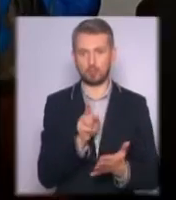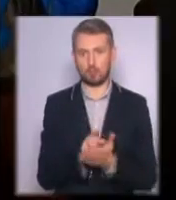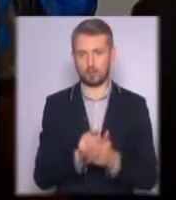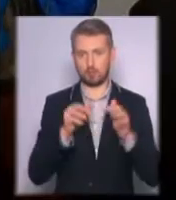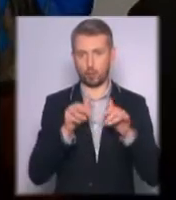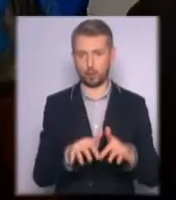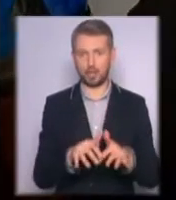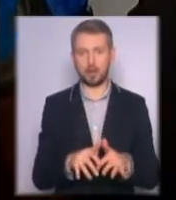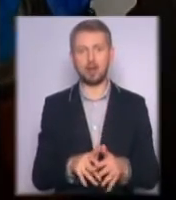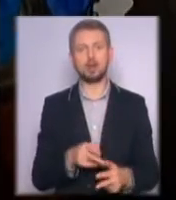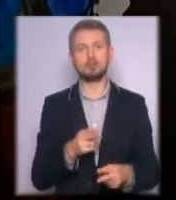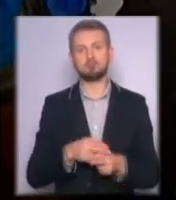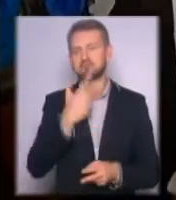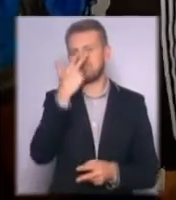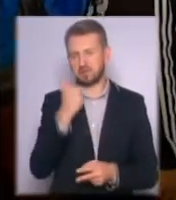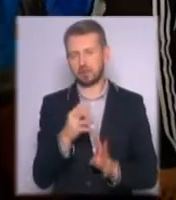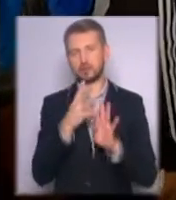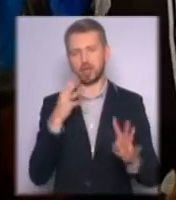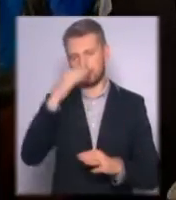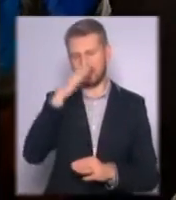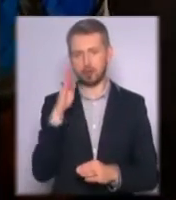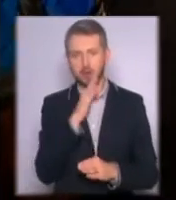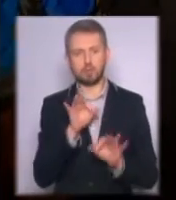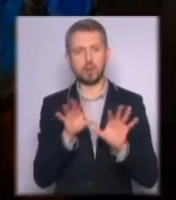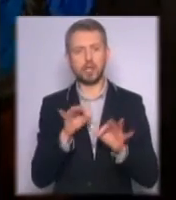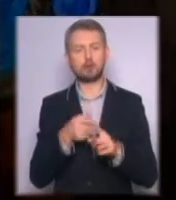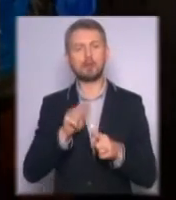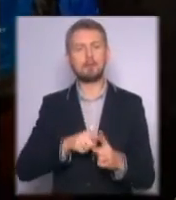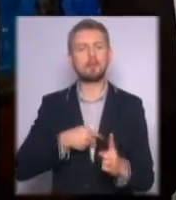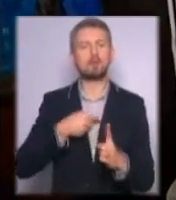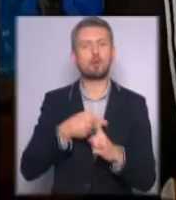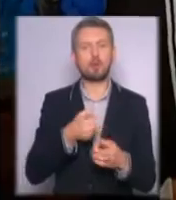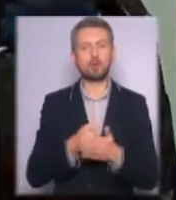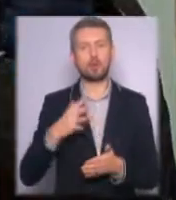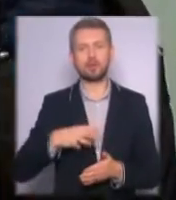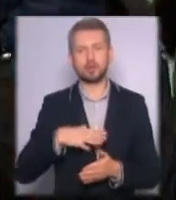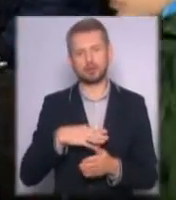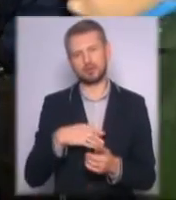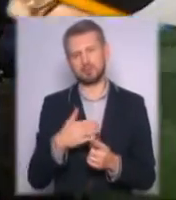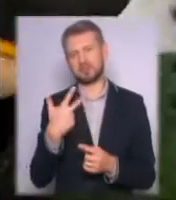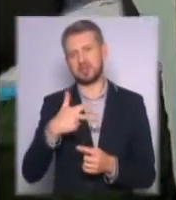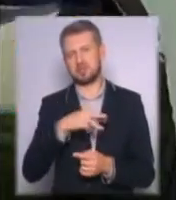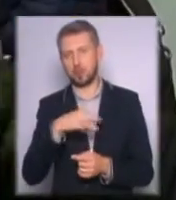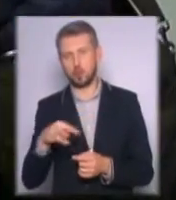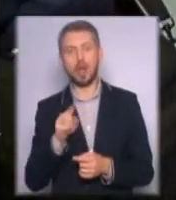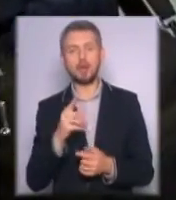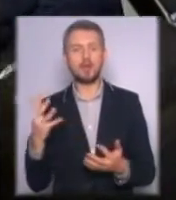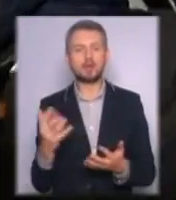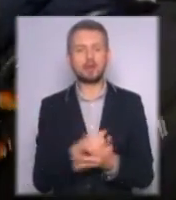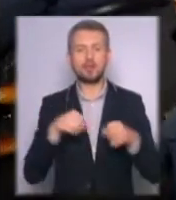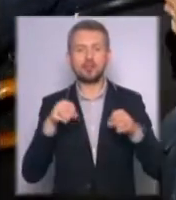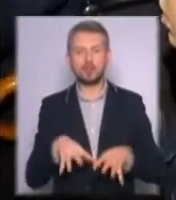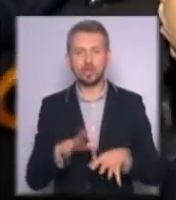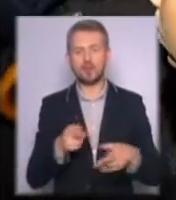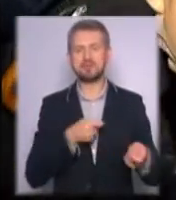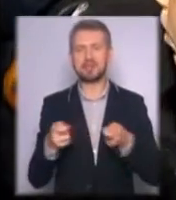проходити. Загартовані чергами батьки пояснюють, що це приплюсовує до очікування не більше півгодини. Але знайти рішення в адміністрації закладу, не маючи